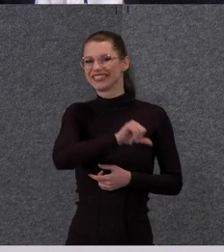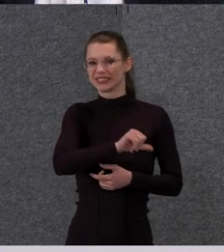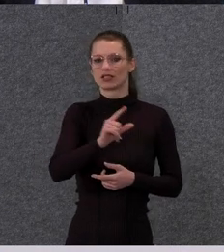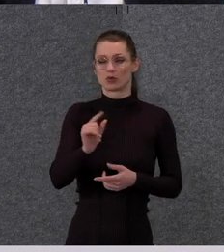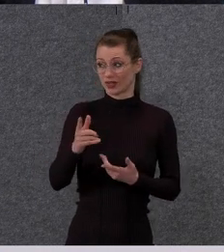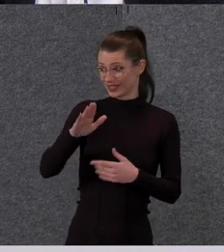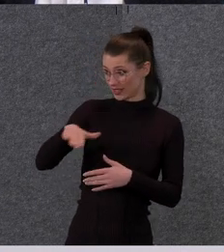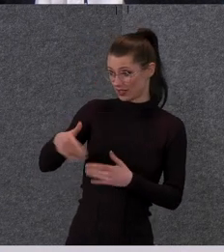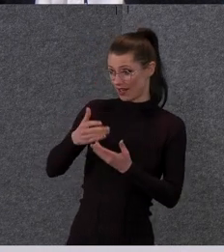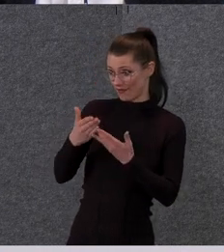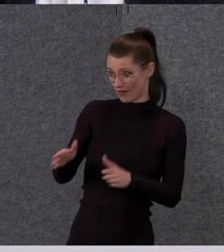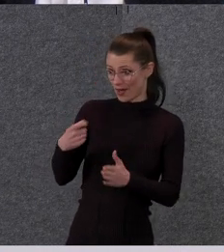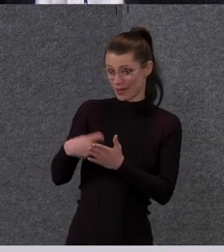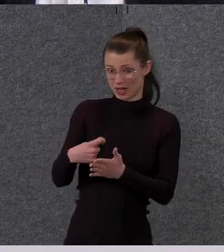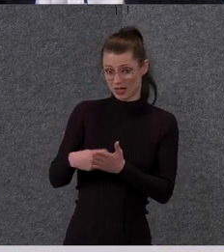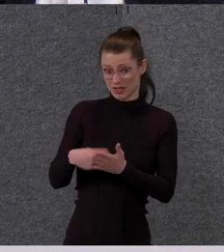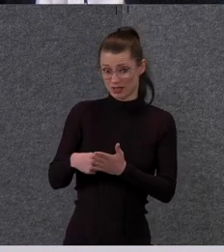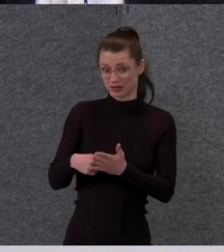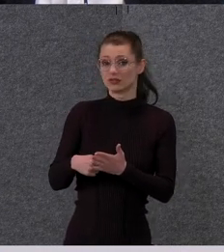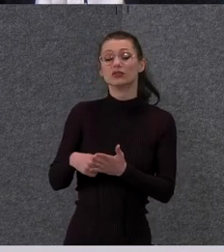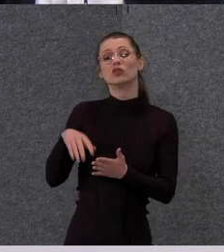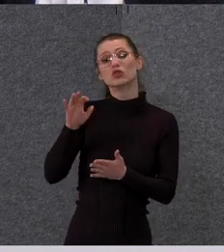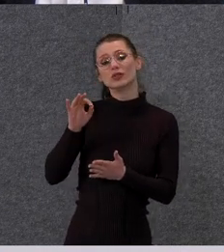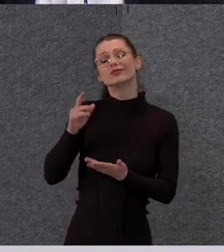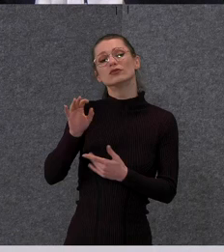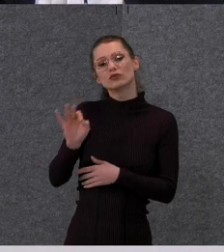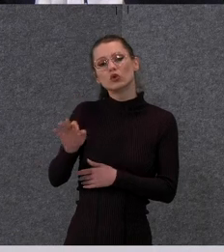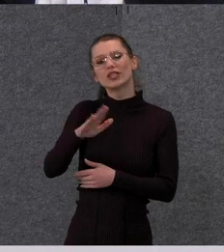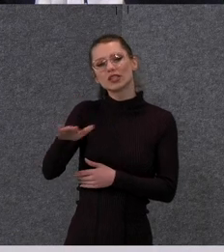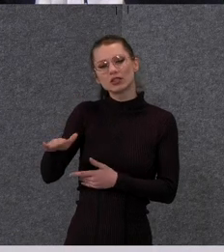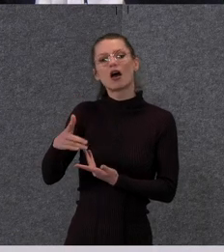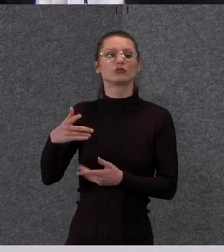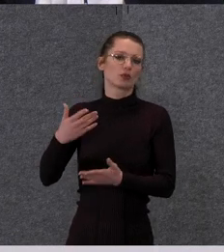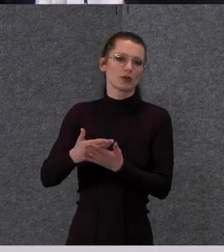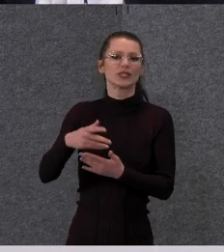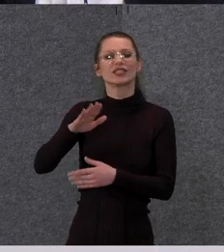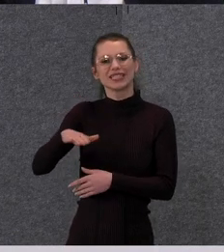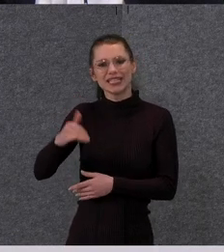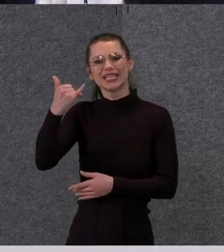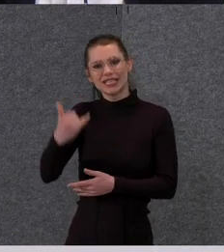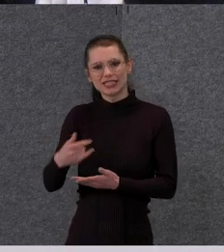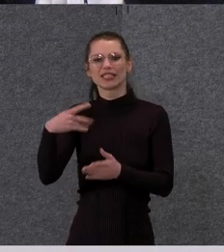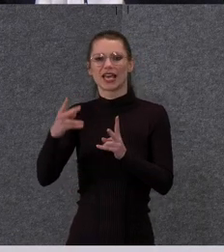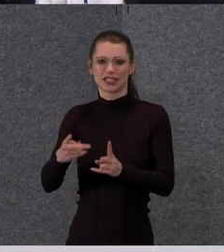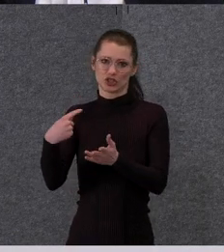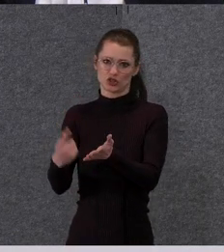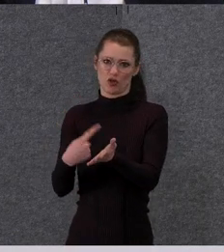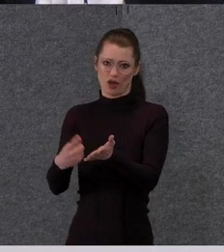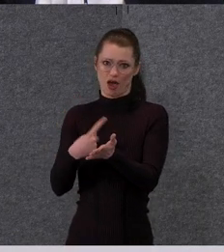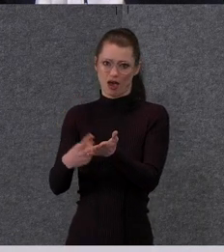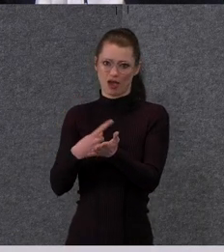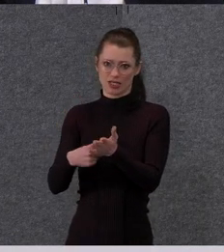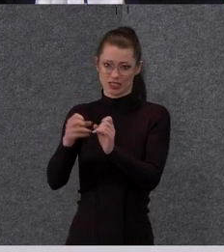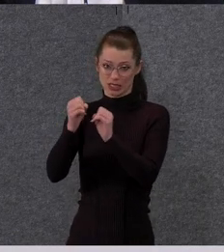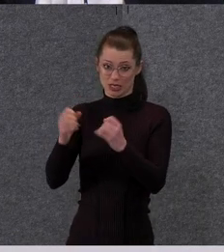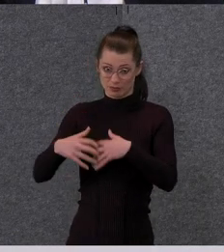ein geeignetes Mittel, um ein kindgerechtes Steuersystem zu schaffen, oder hast du weniger steuerverzerrende Ideen?